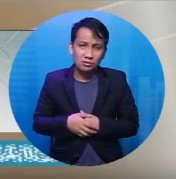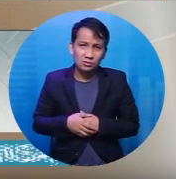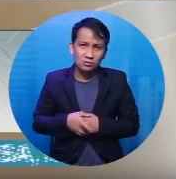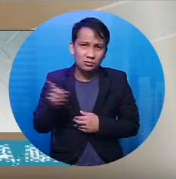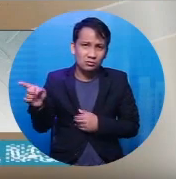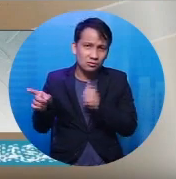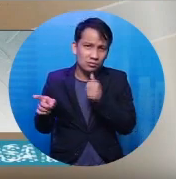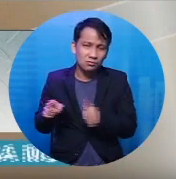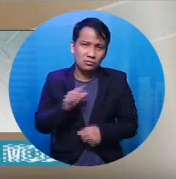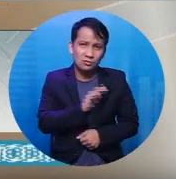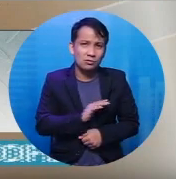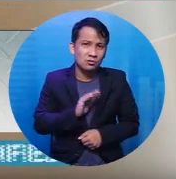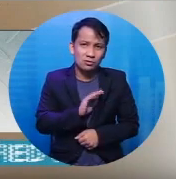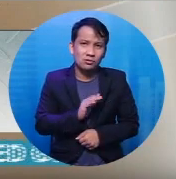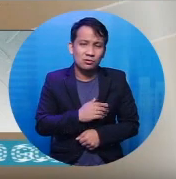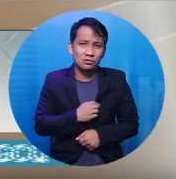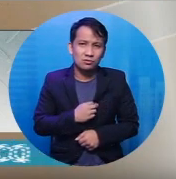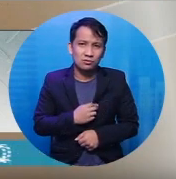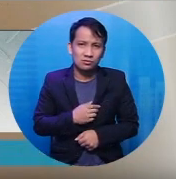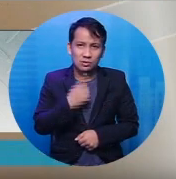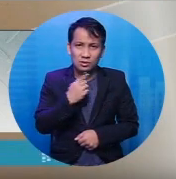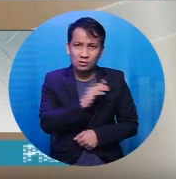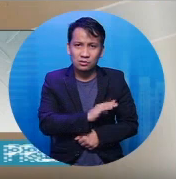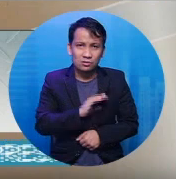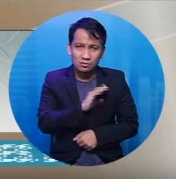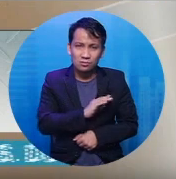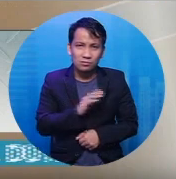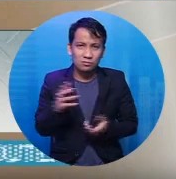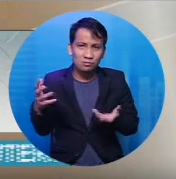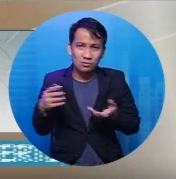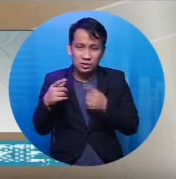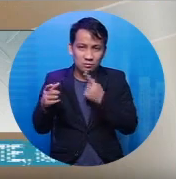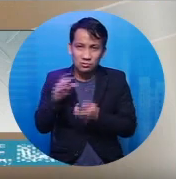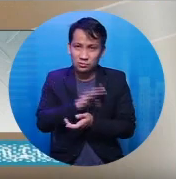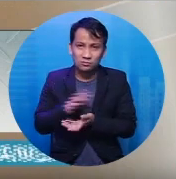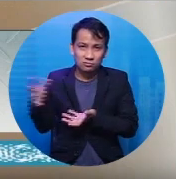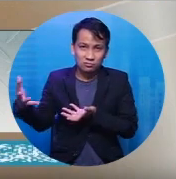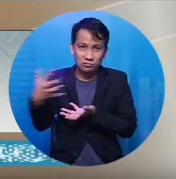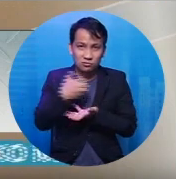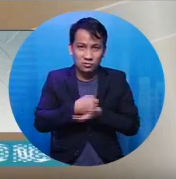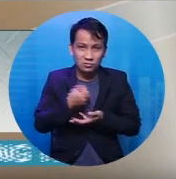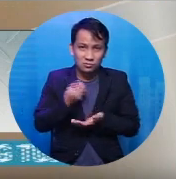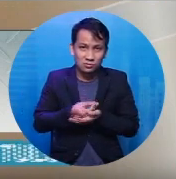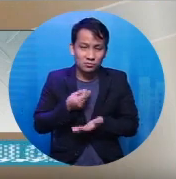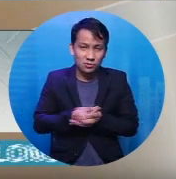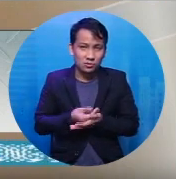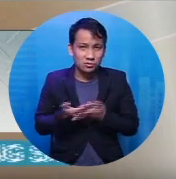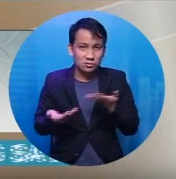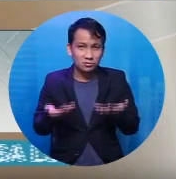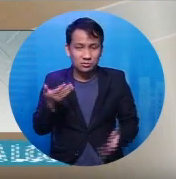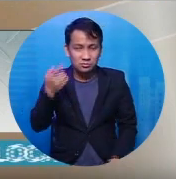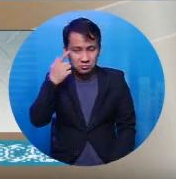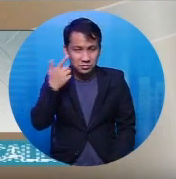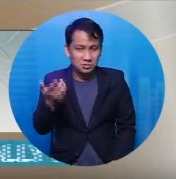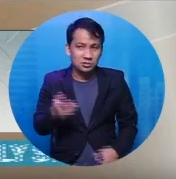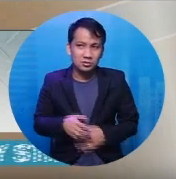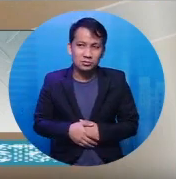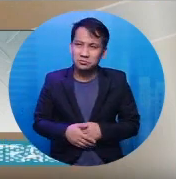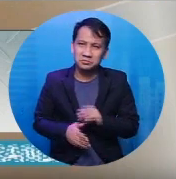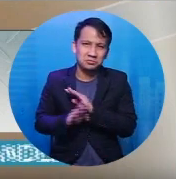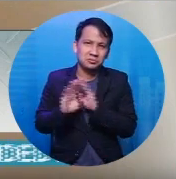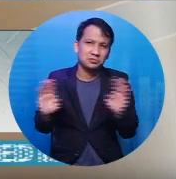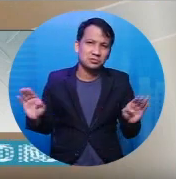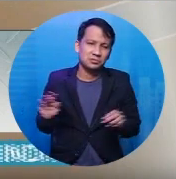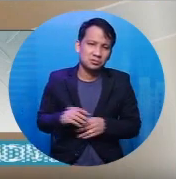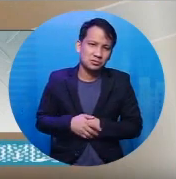niya. Hindi mo na gusto yung ugali niya kasi nasamsam mo na yung mga pera niya. Parang gano'n ata. Palagay mo, sir. Hindi naman. Hindi